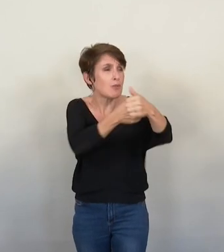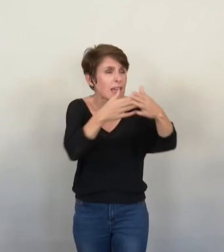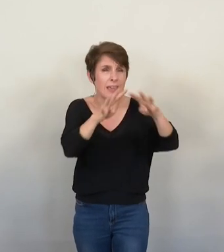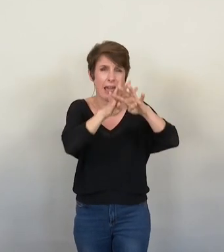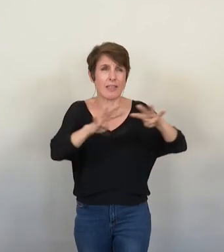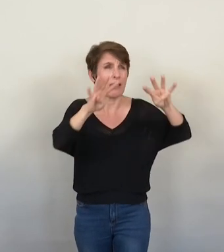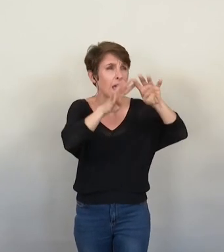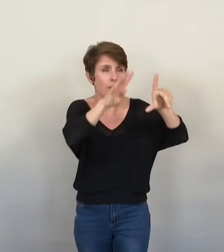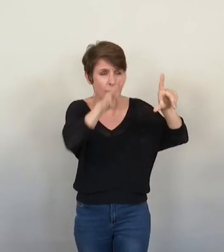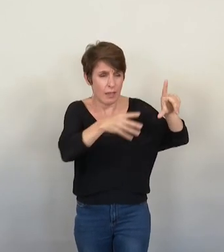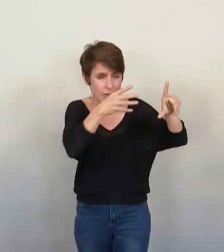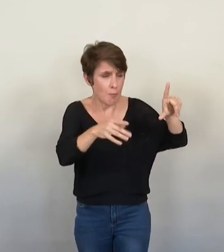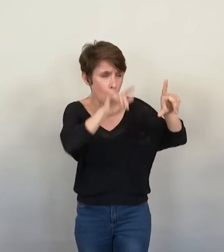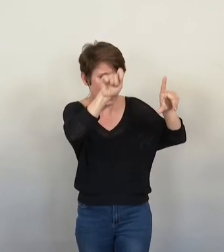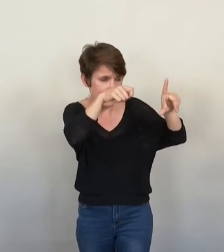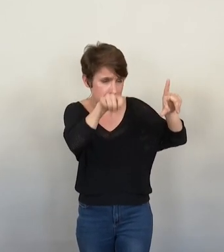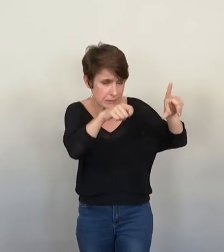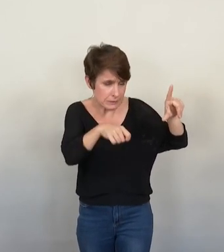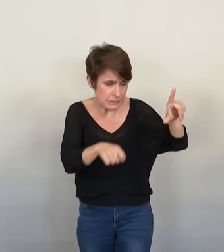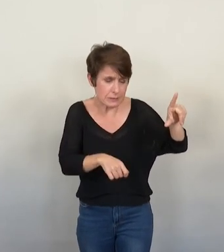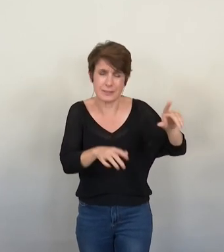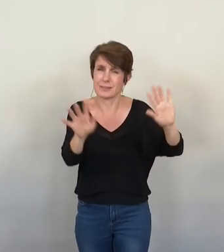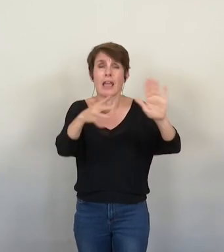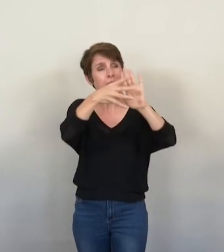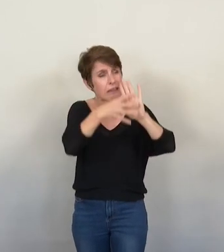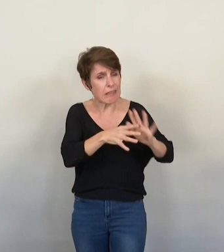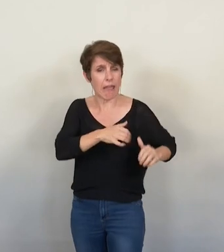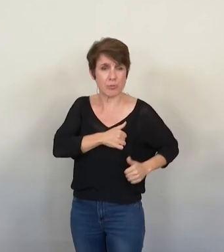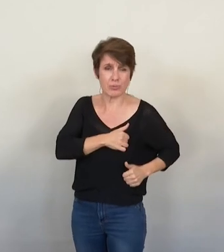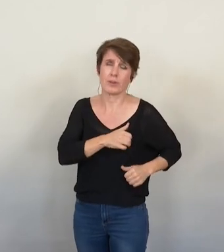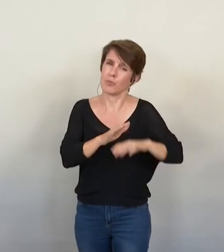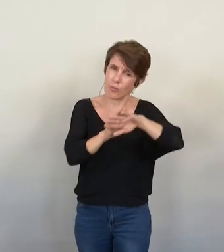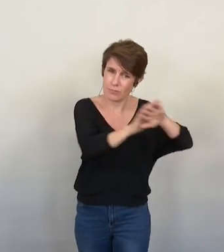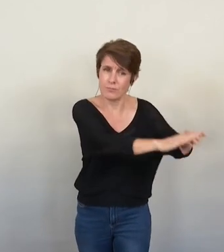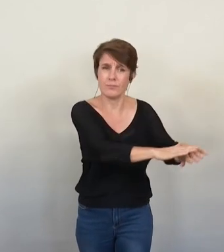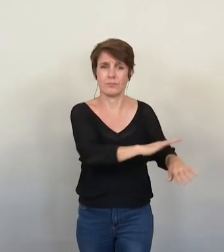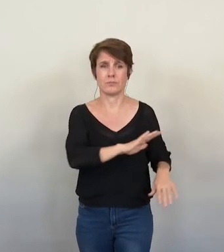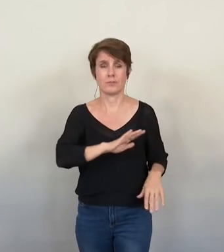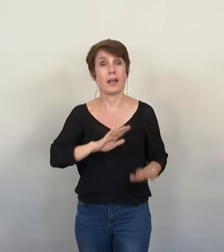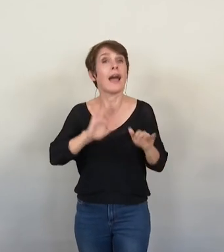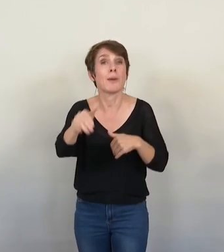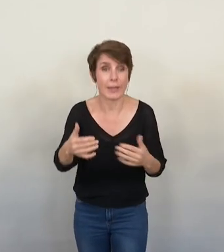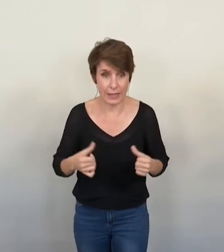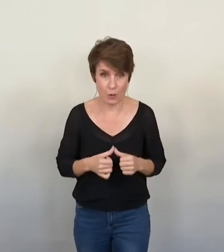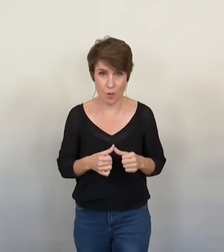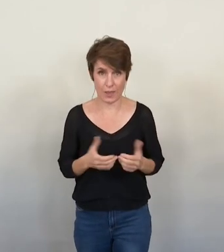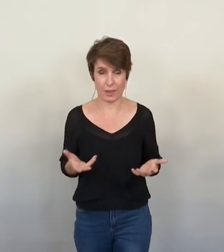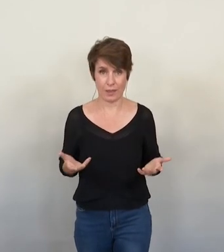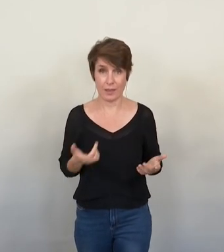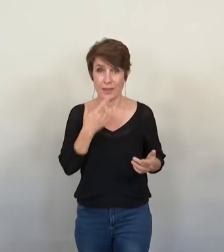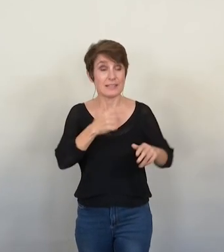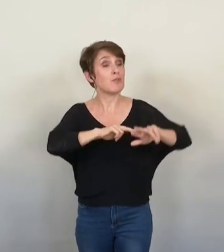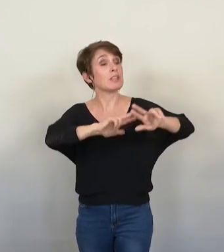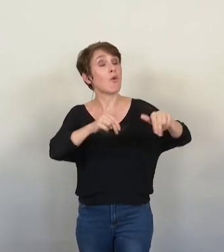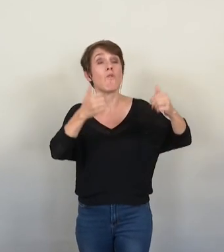faut remplir des cases il y a des critères d'évaluation qui sont établi et bien nous on est en l'attente de de l'après dès qu'on sera sorti du du conventionnement